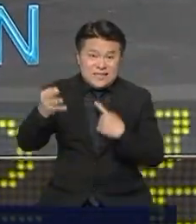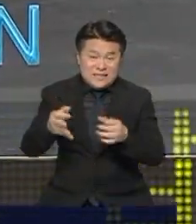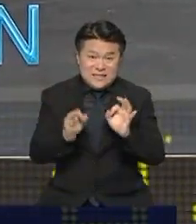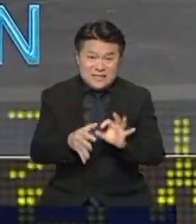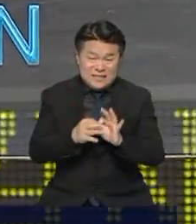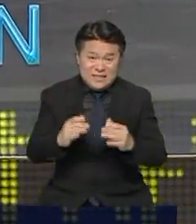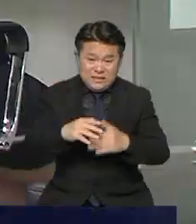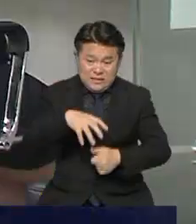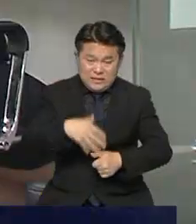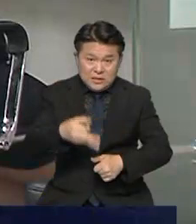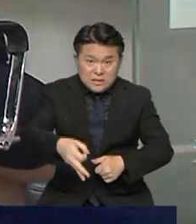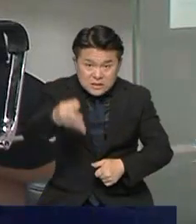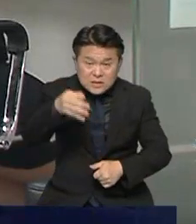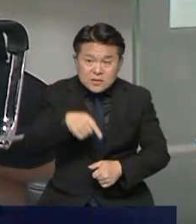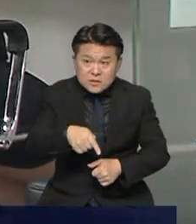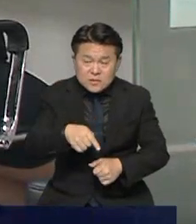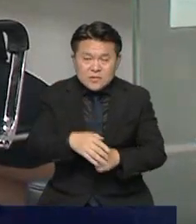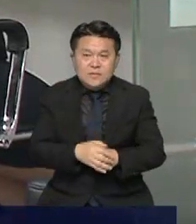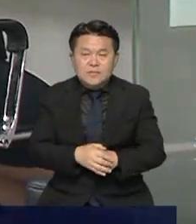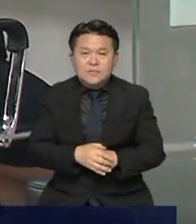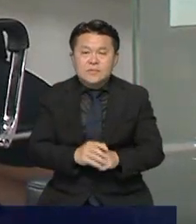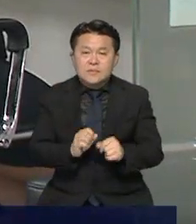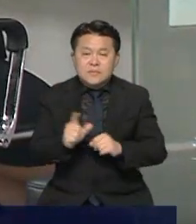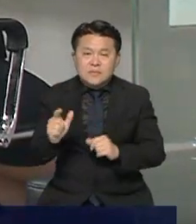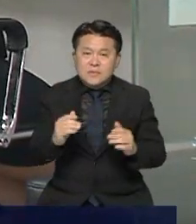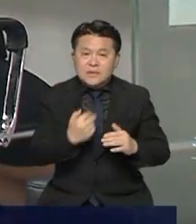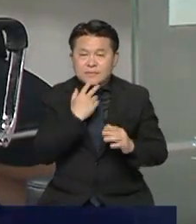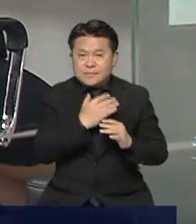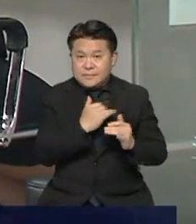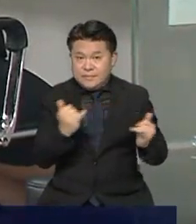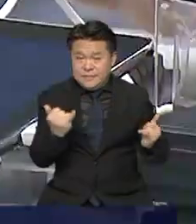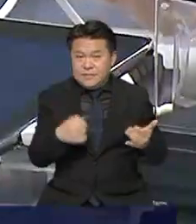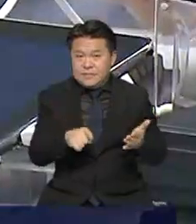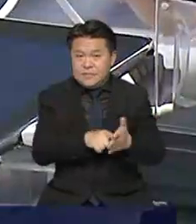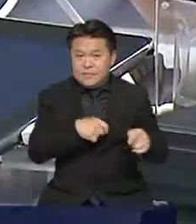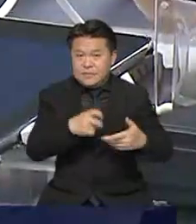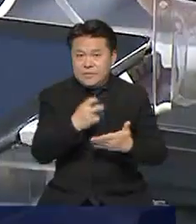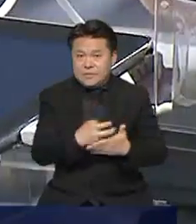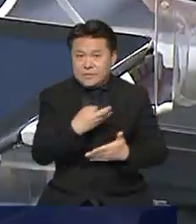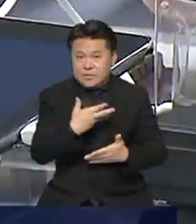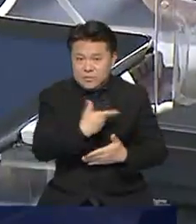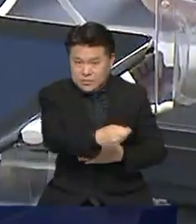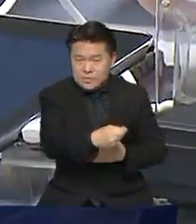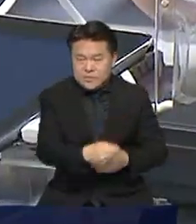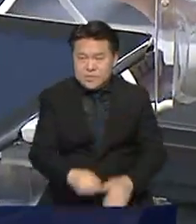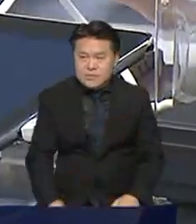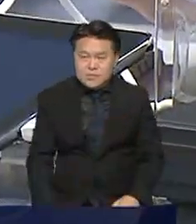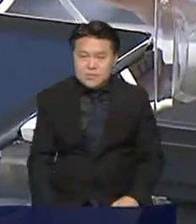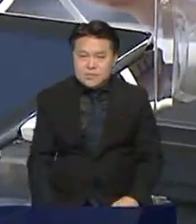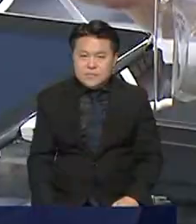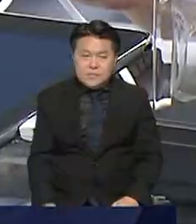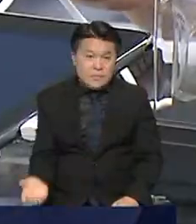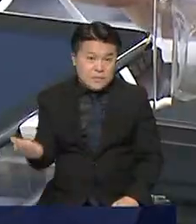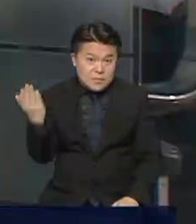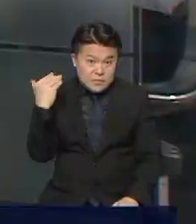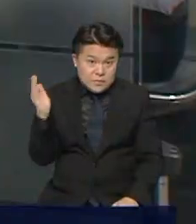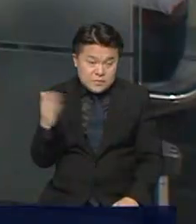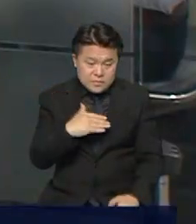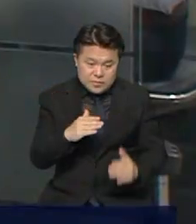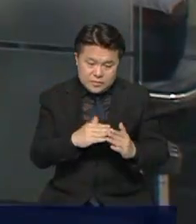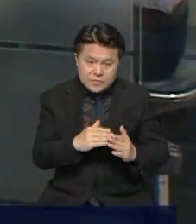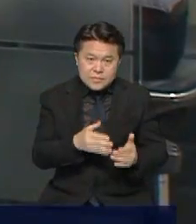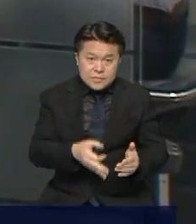은행권 주택담보대출은 대부분 무주택자 대상 정책성 대출로 평가됩니다. 최근 가계대출